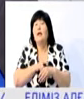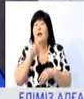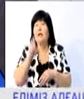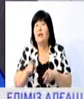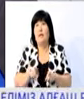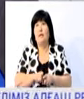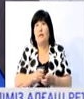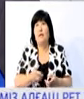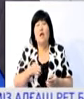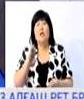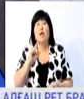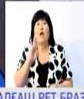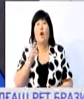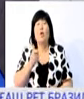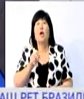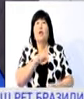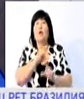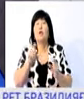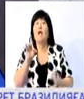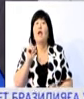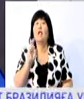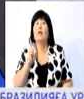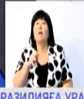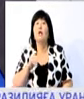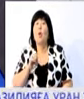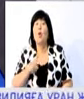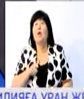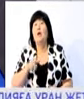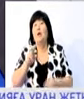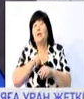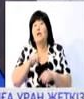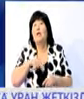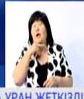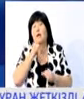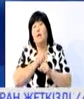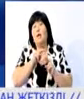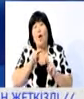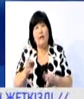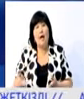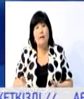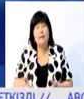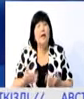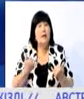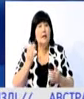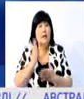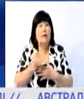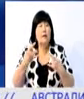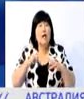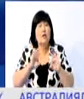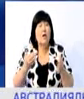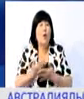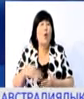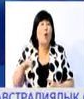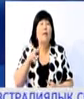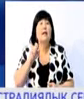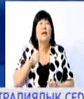дәрігерімен Жаңақорған аудандық ауруханасының реаниматолог дәрігерлері қатаң бақылауға алған. Тікелей эфирде жаңалықтар. Бүгін